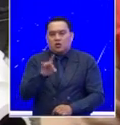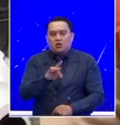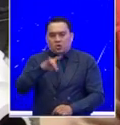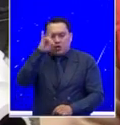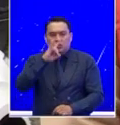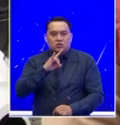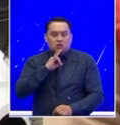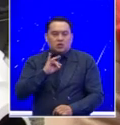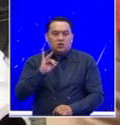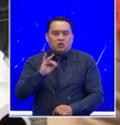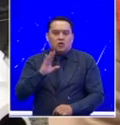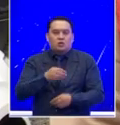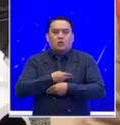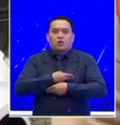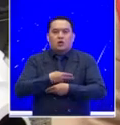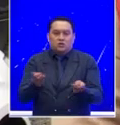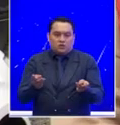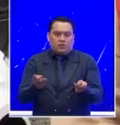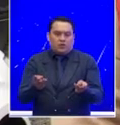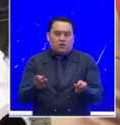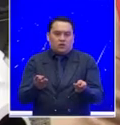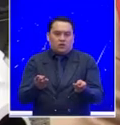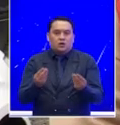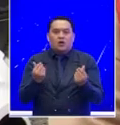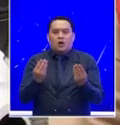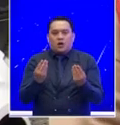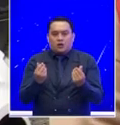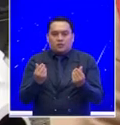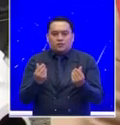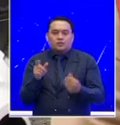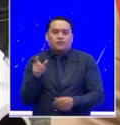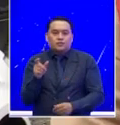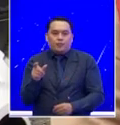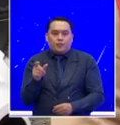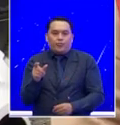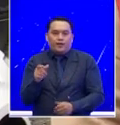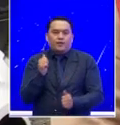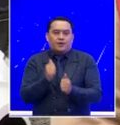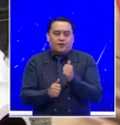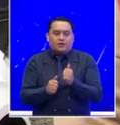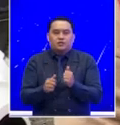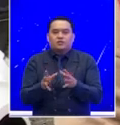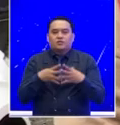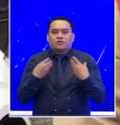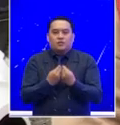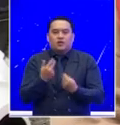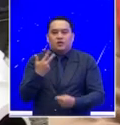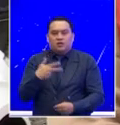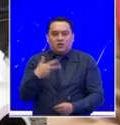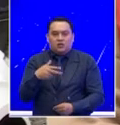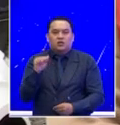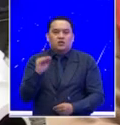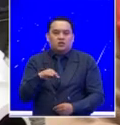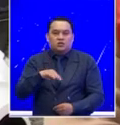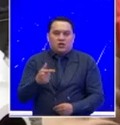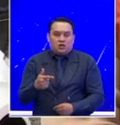Казахстана, где будут раздавать денежные карточки на каждого члена семьи по 30